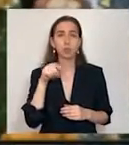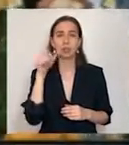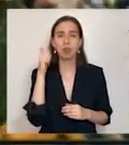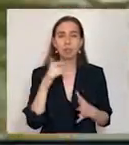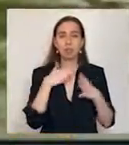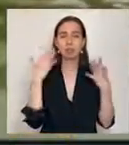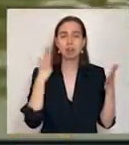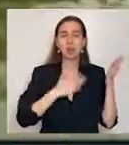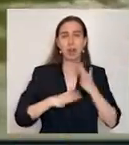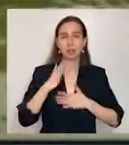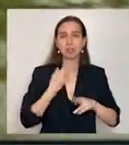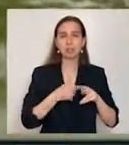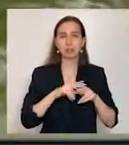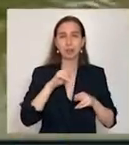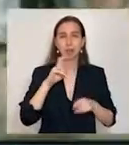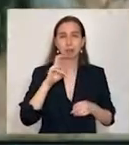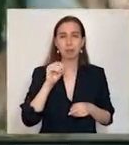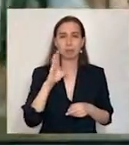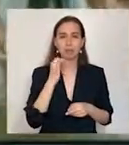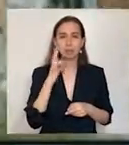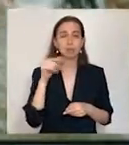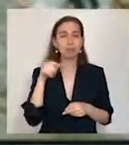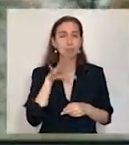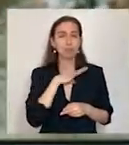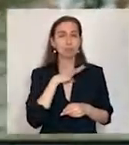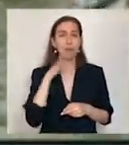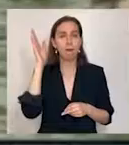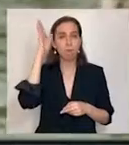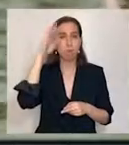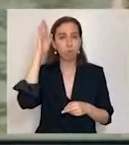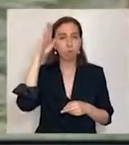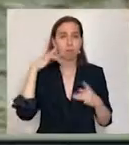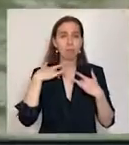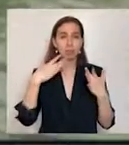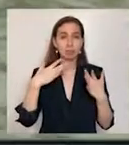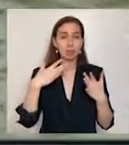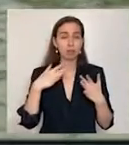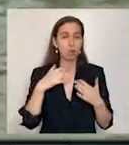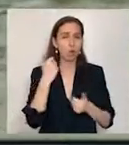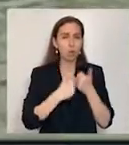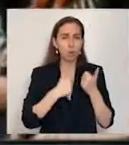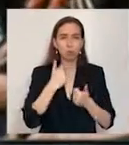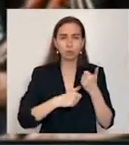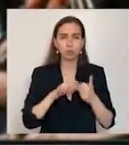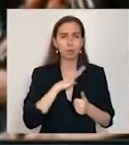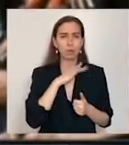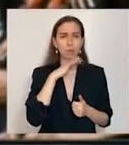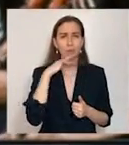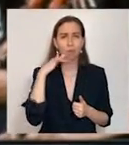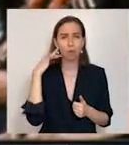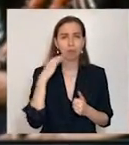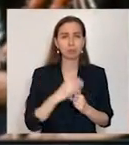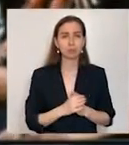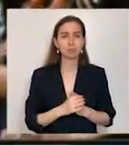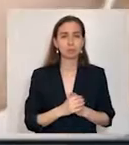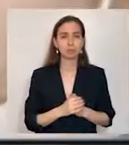доставляет ребятам бассейн. В тот день, когда мы снимали, здесь проходил водный праздник. И каких только конкурсов тут не было,